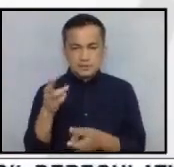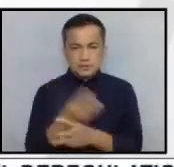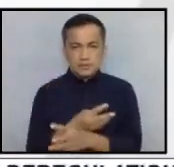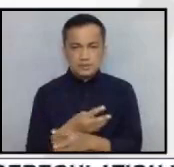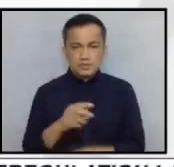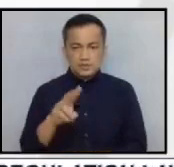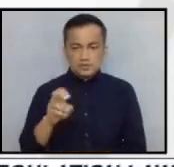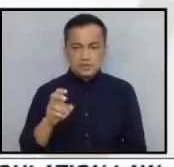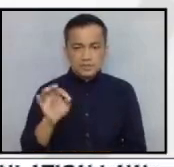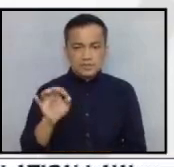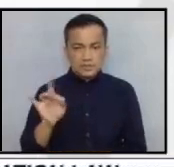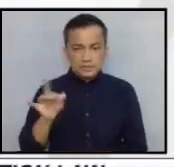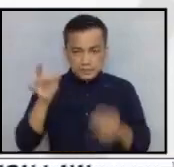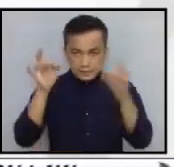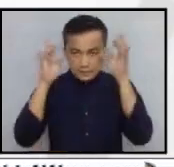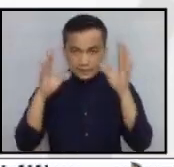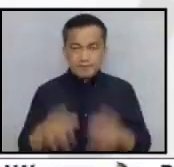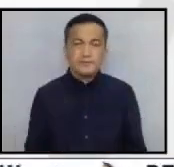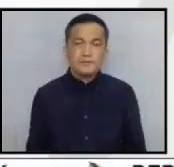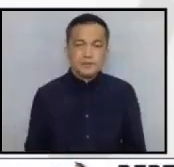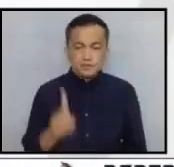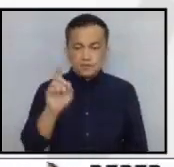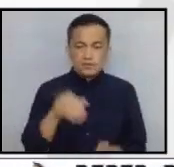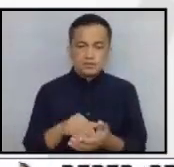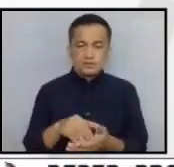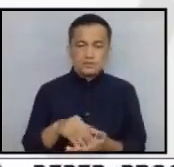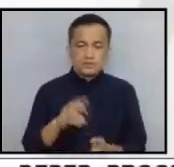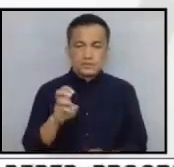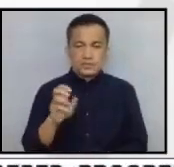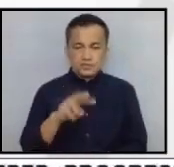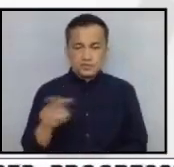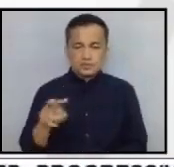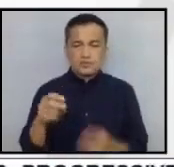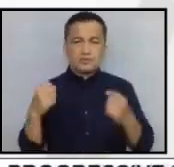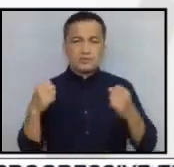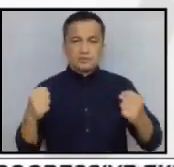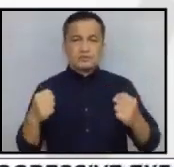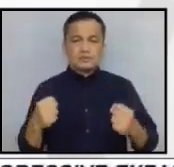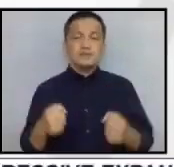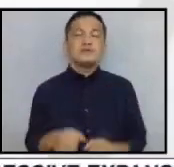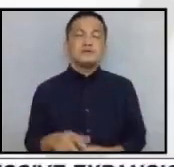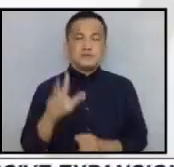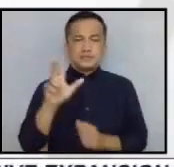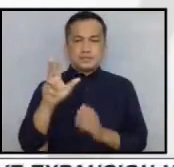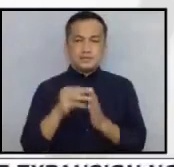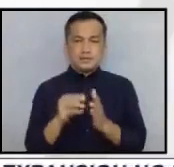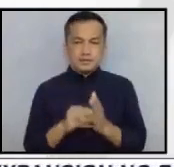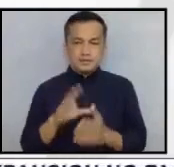critical. 1,622 naman ang mga naka-recover, kaya nasa